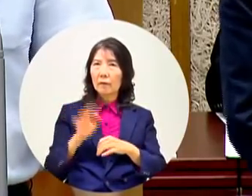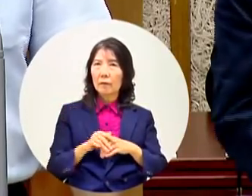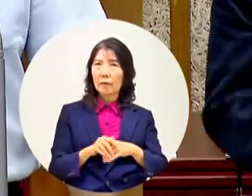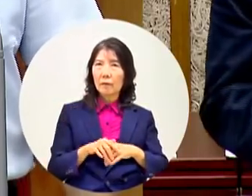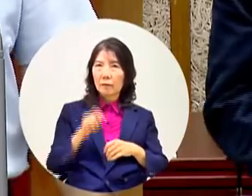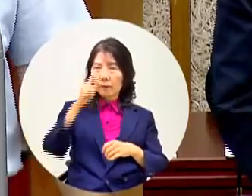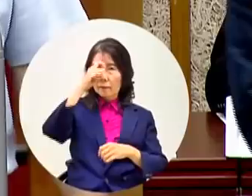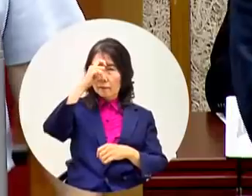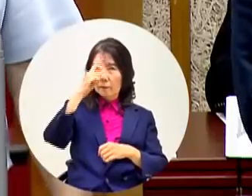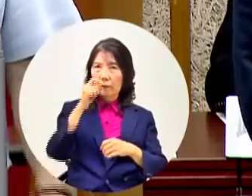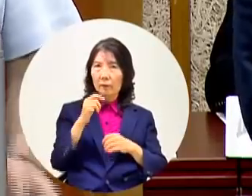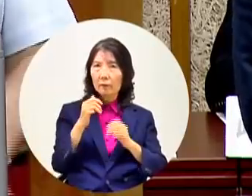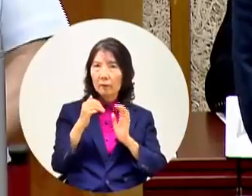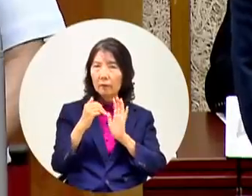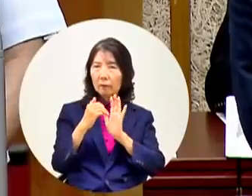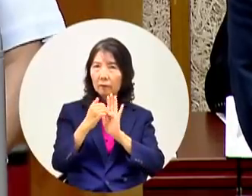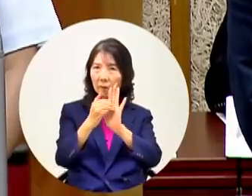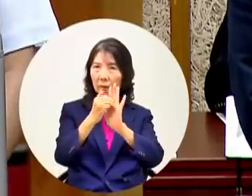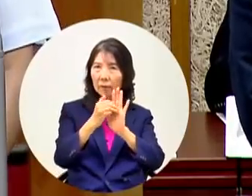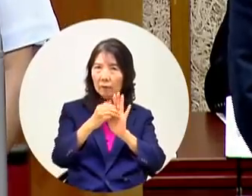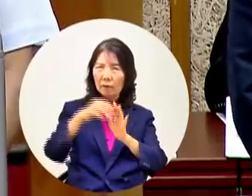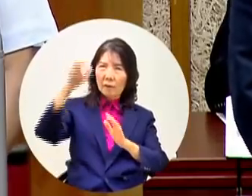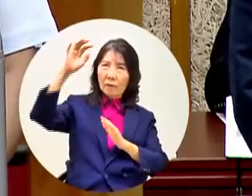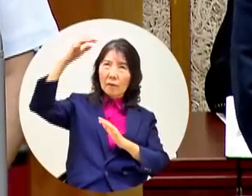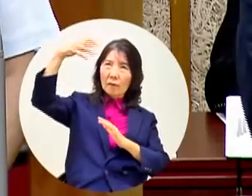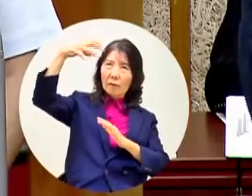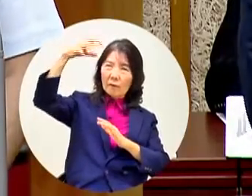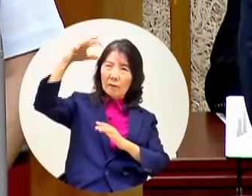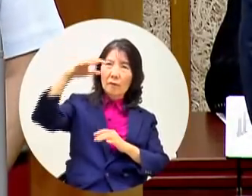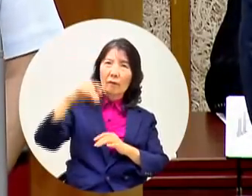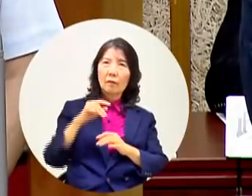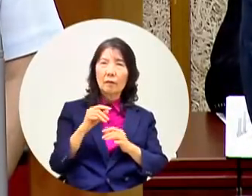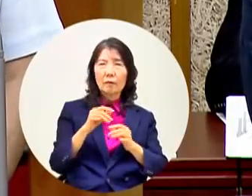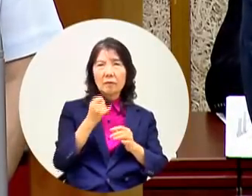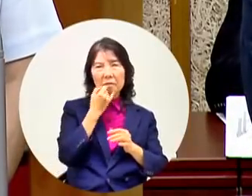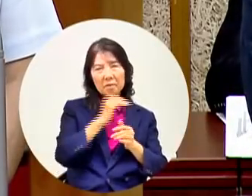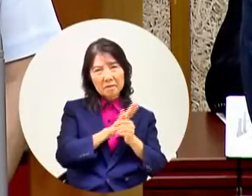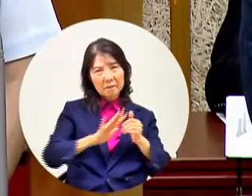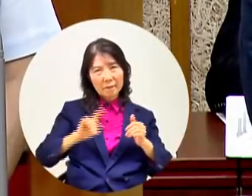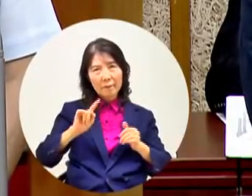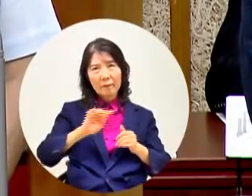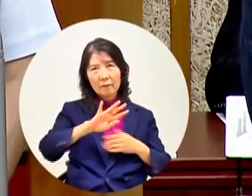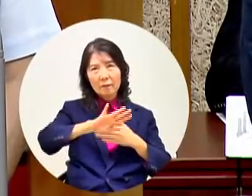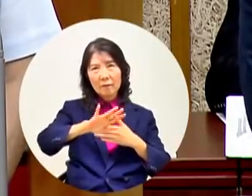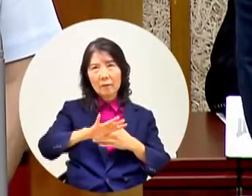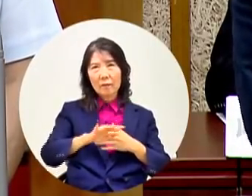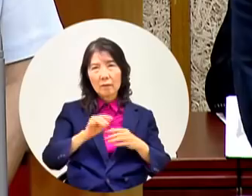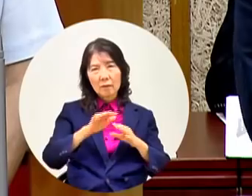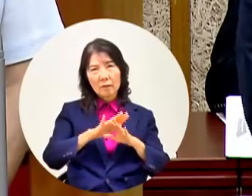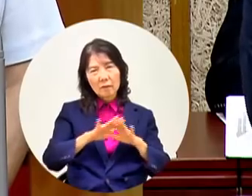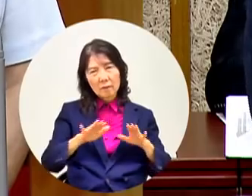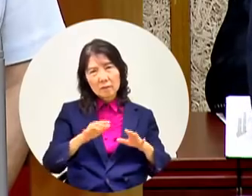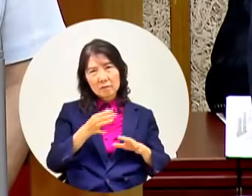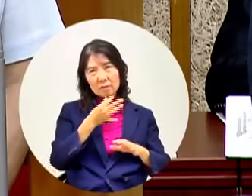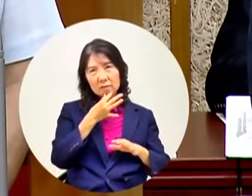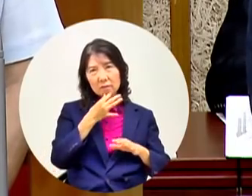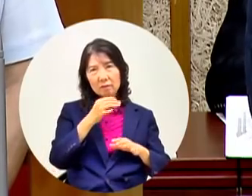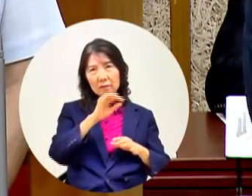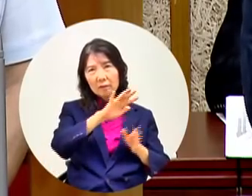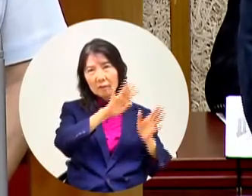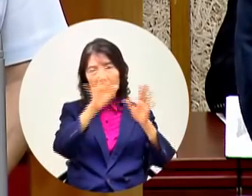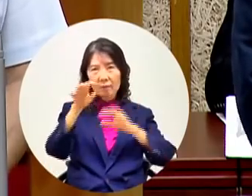在避免它这种曝晒的这种问题，可是可能也衍生了一些安全或者是景观的问题